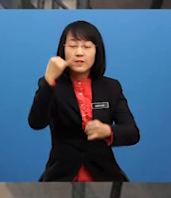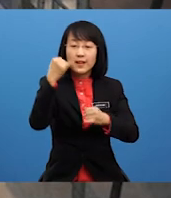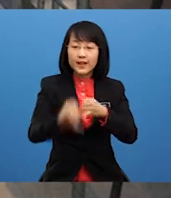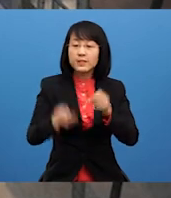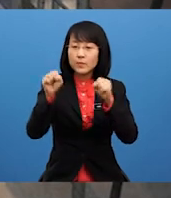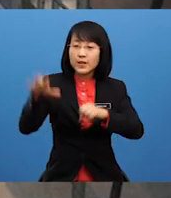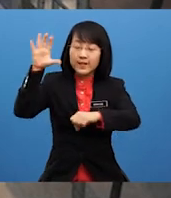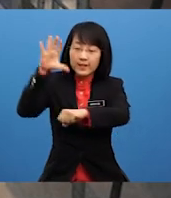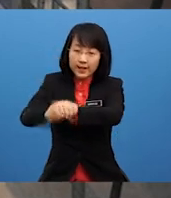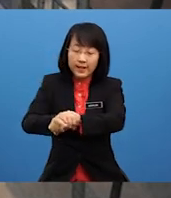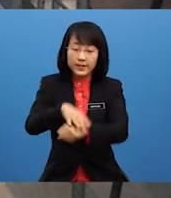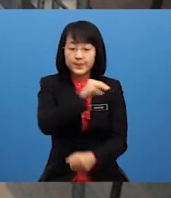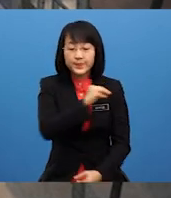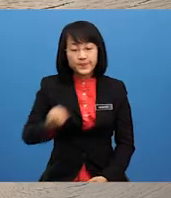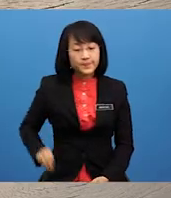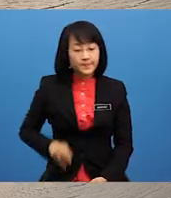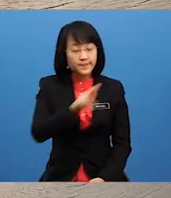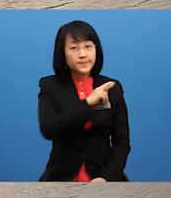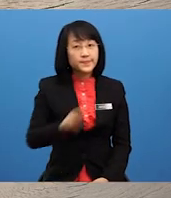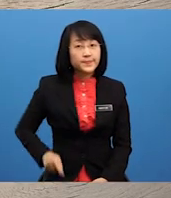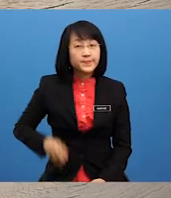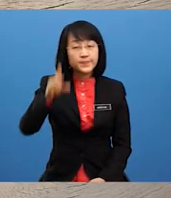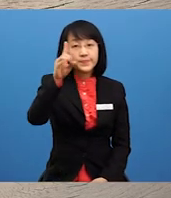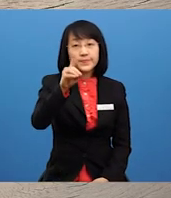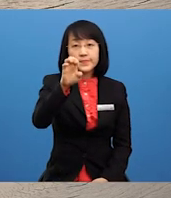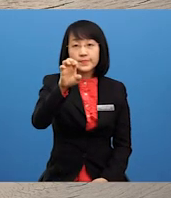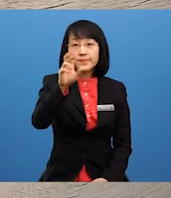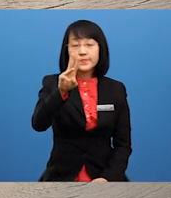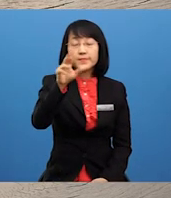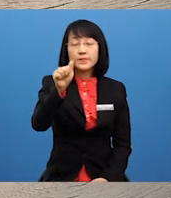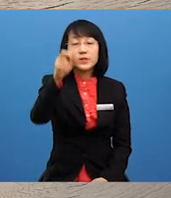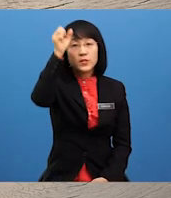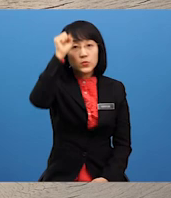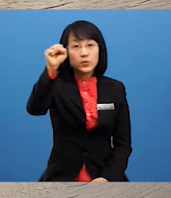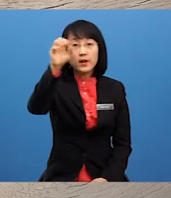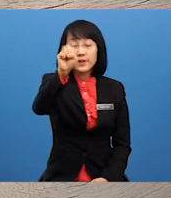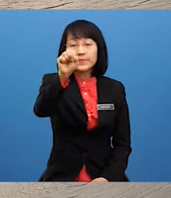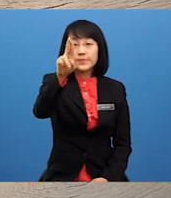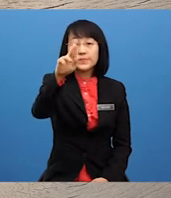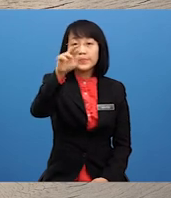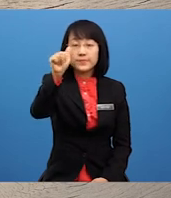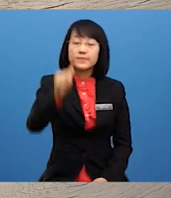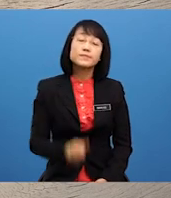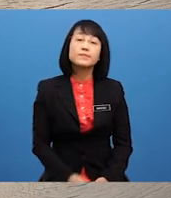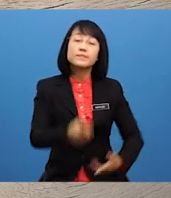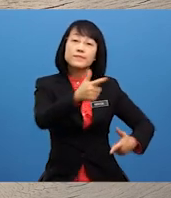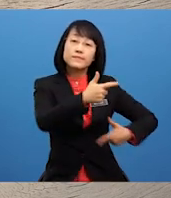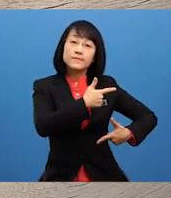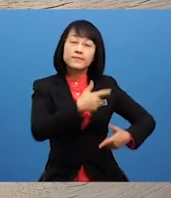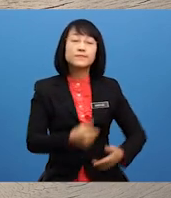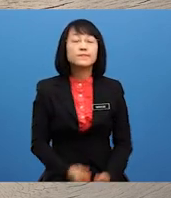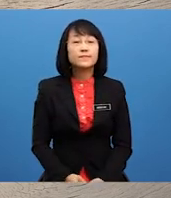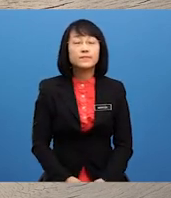menangkap Maharaja Dewa Sura. Seterusnya, ilmu kepahlawanan. Dengan ilmu